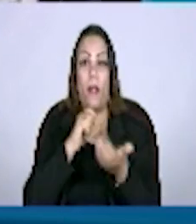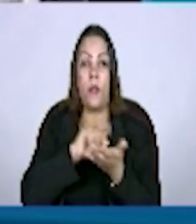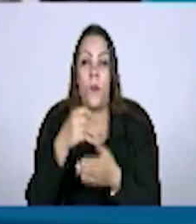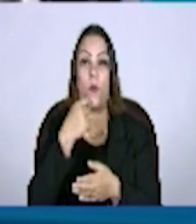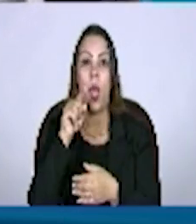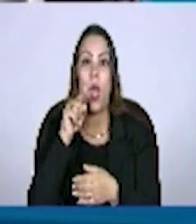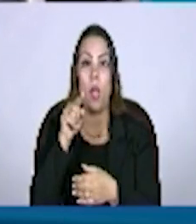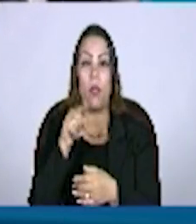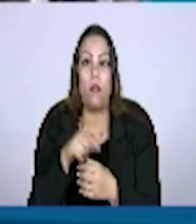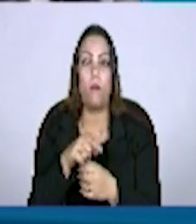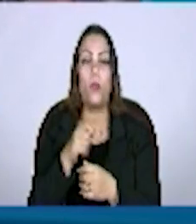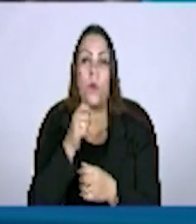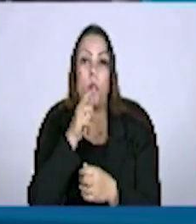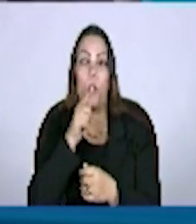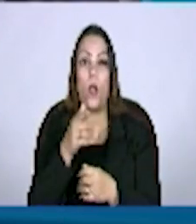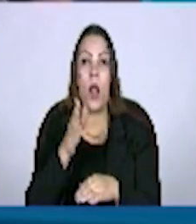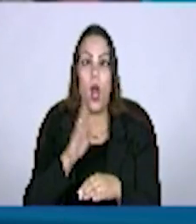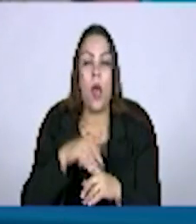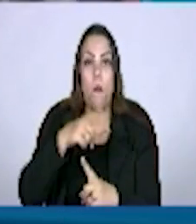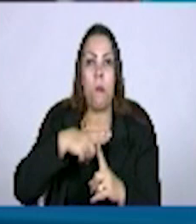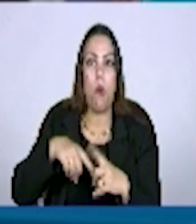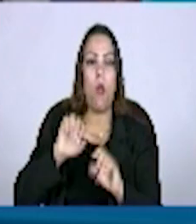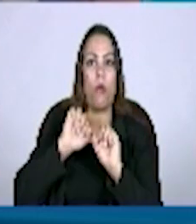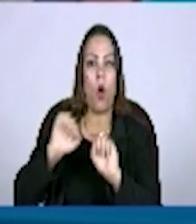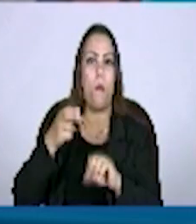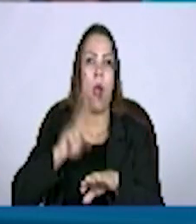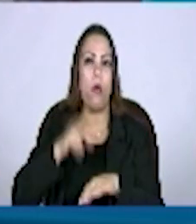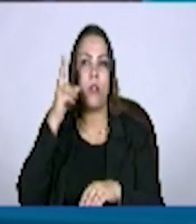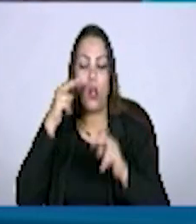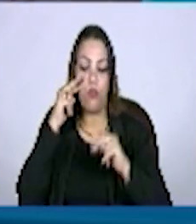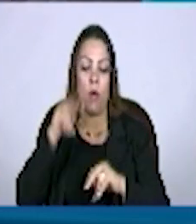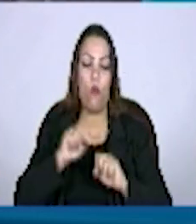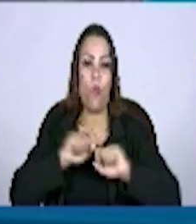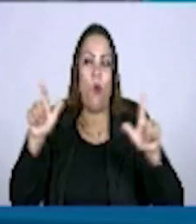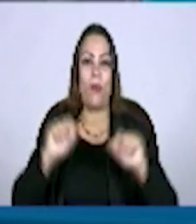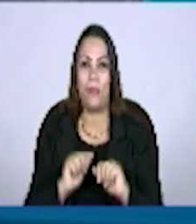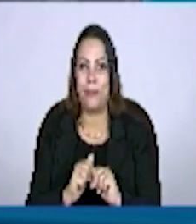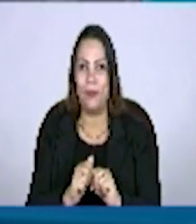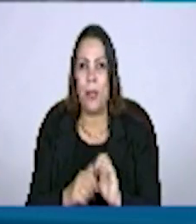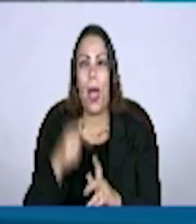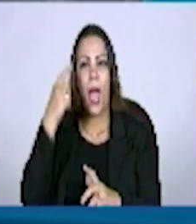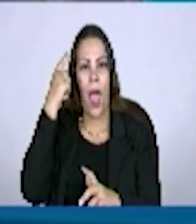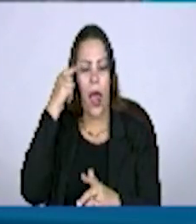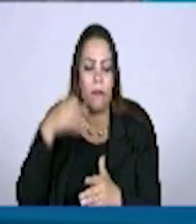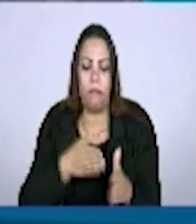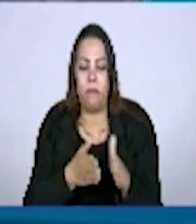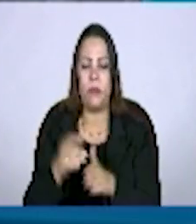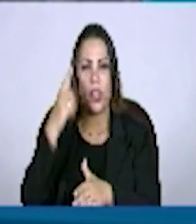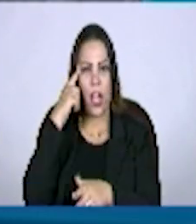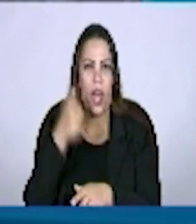قالت لهم ان عمق ما يطلق عليه محور المقاومه ضد اسرائيل مكشوف قدامها يعني هي عارفه تحركات هذا